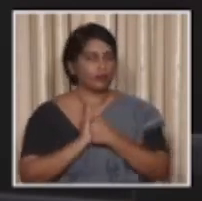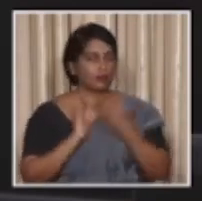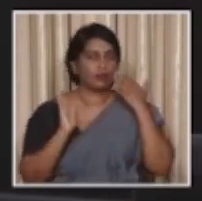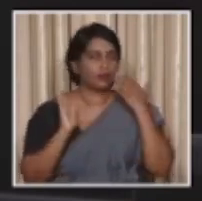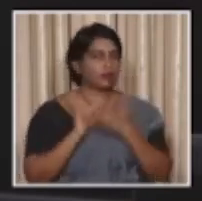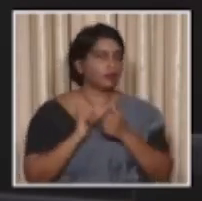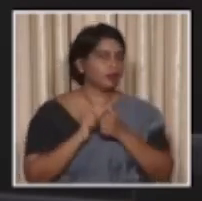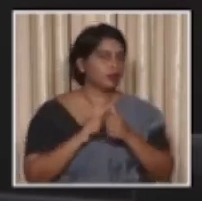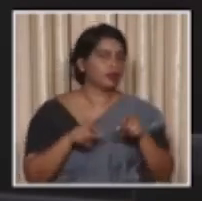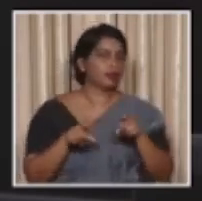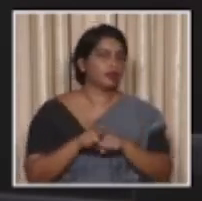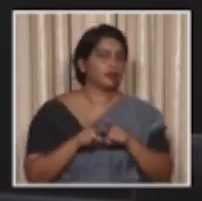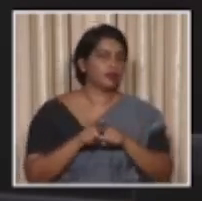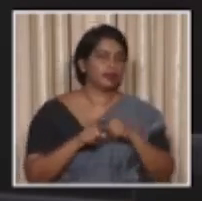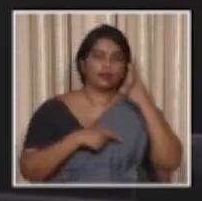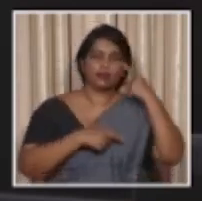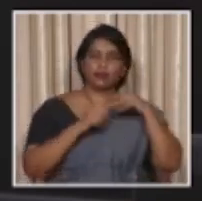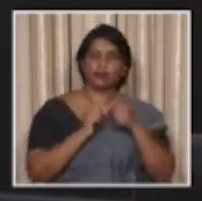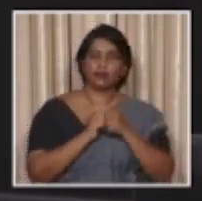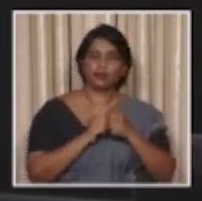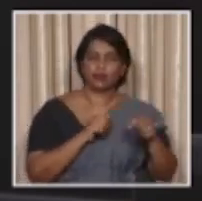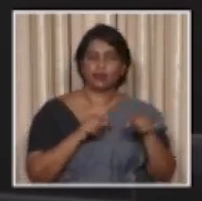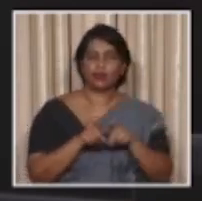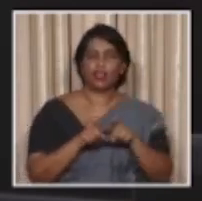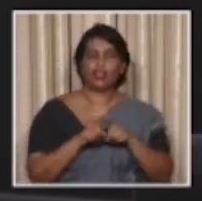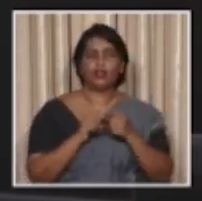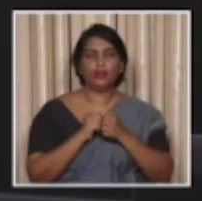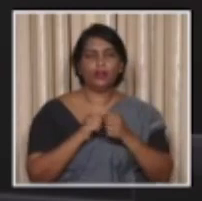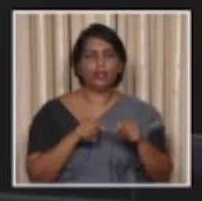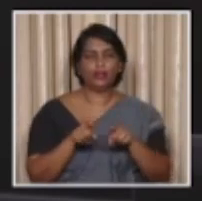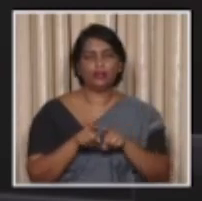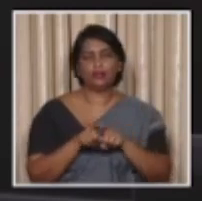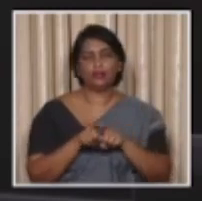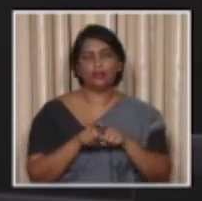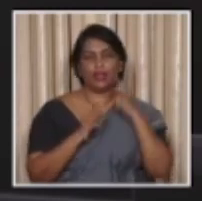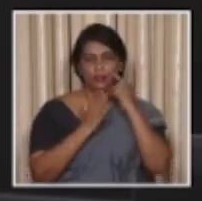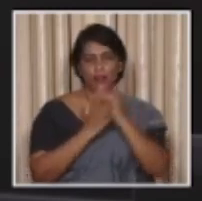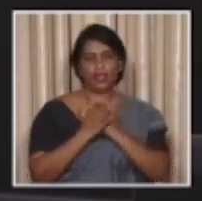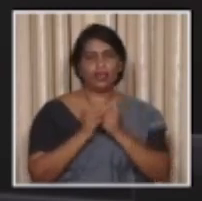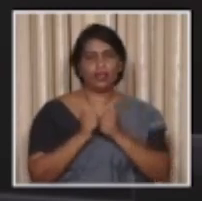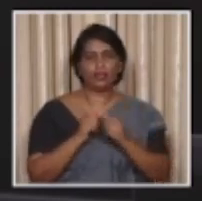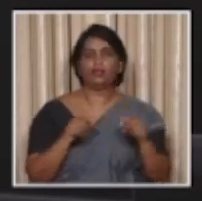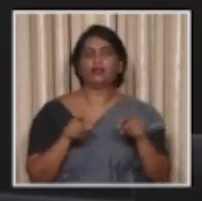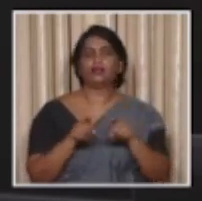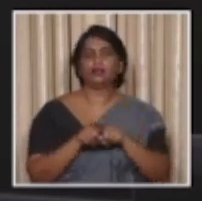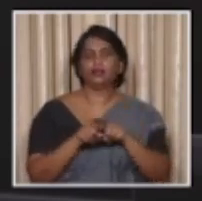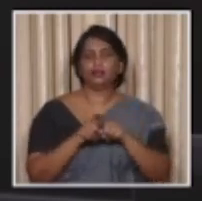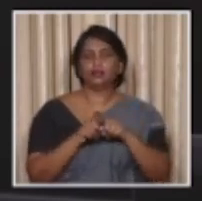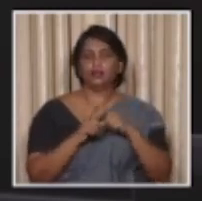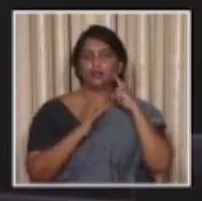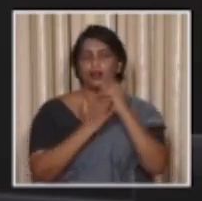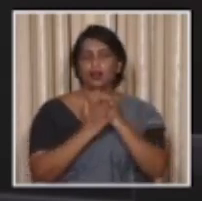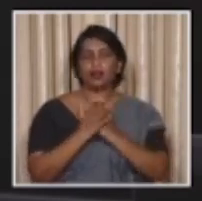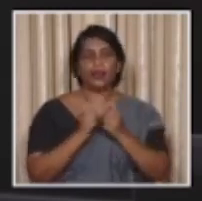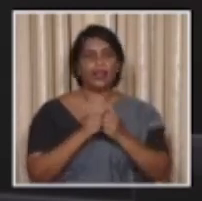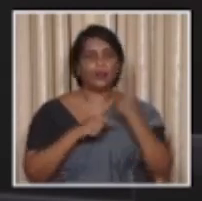ස්වභාවයක්, වැඩිහිටියන්ට සලකන් නැති ස්වභාවයක් අපි දකිනවා. පූජනීය ස්ථානවලට ගියාම ඒ මහා